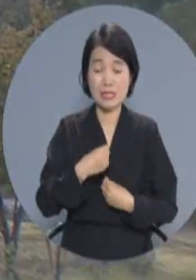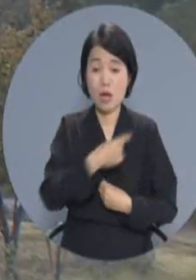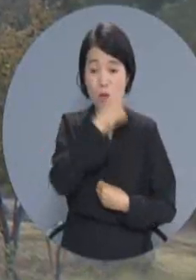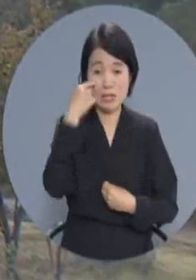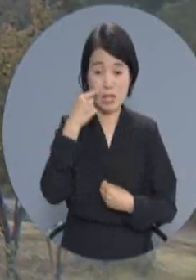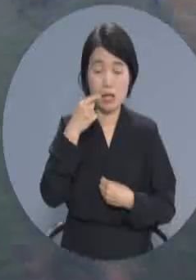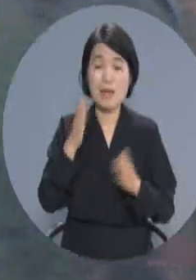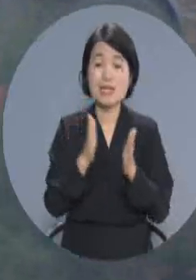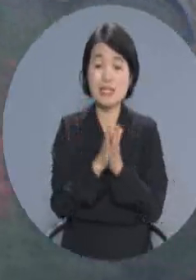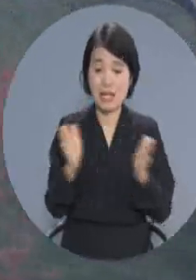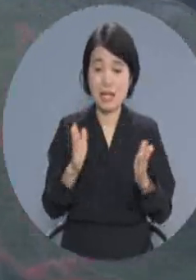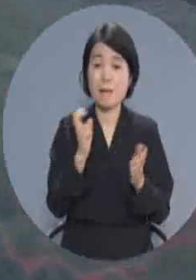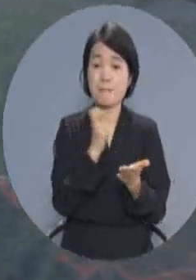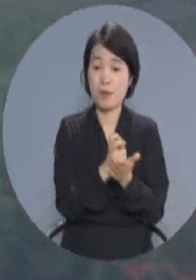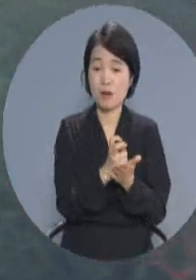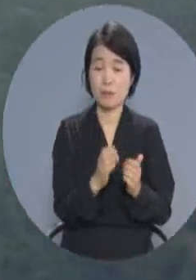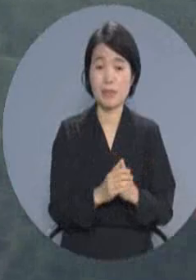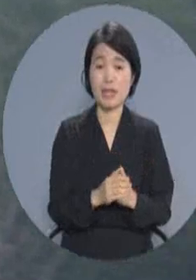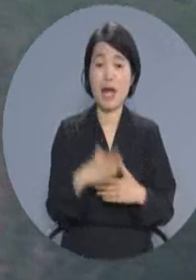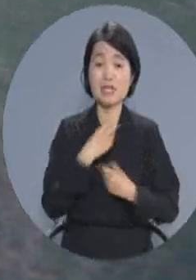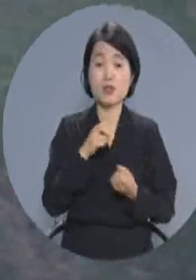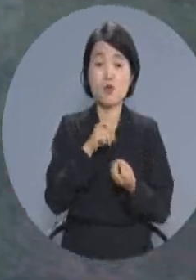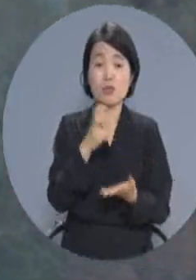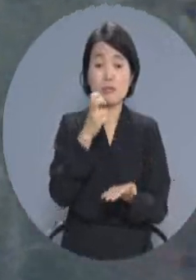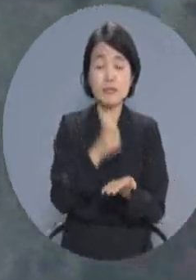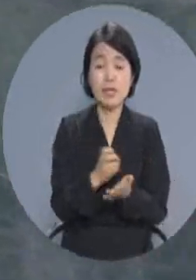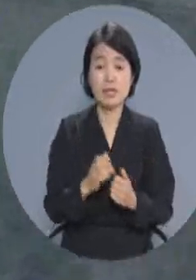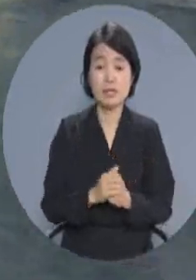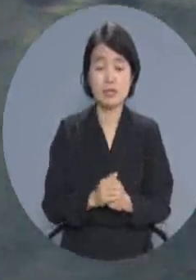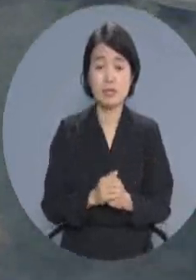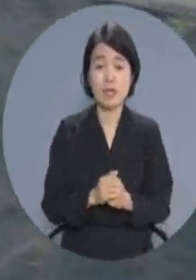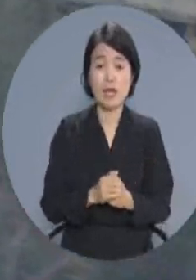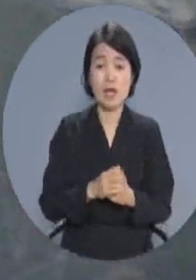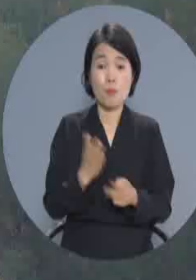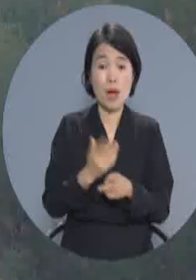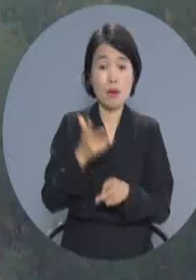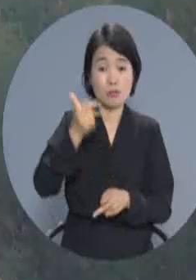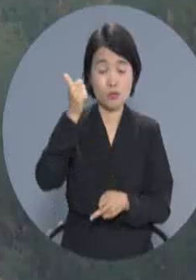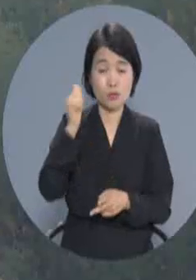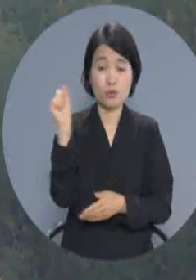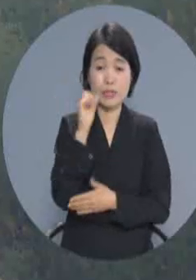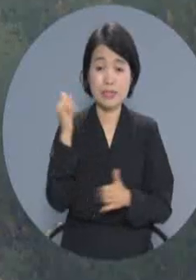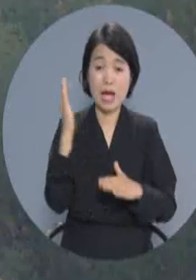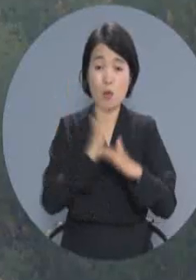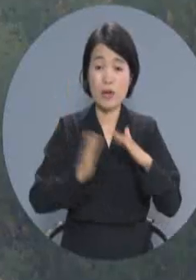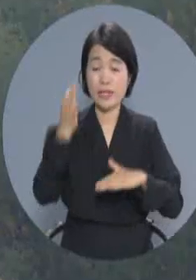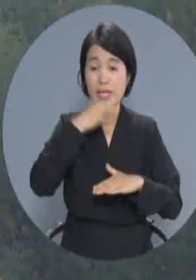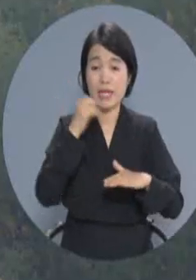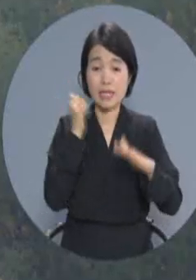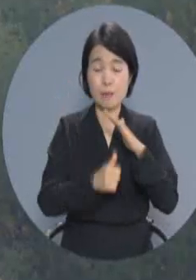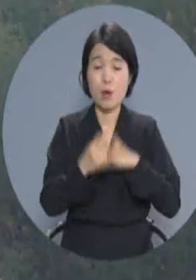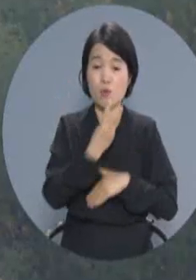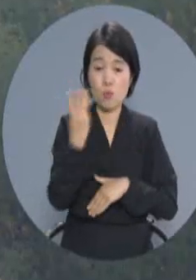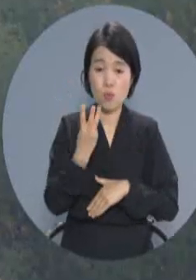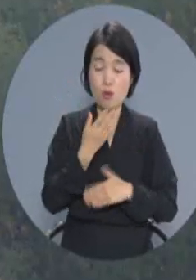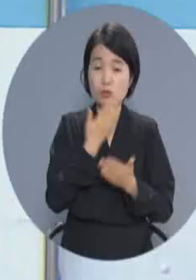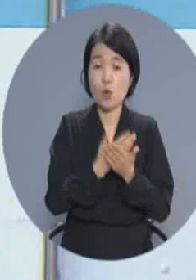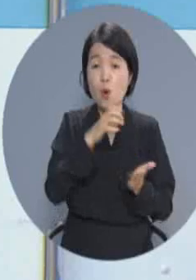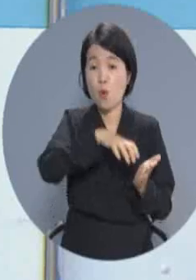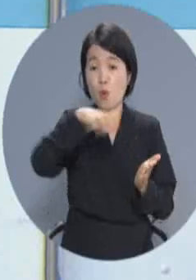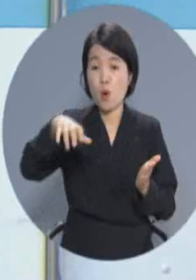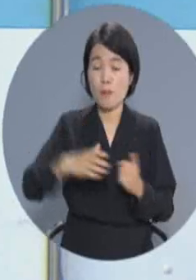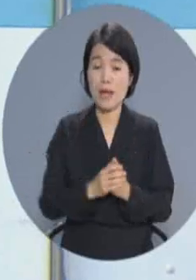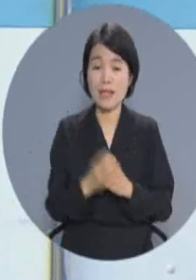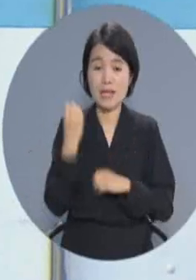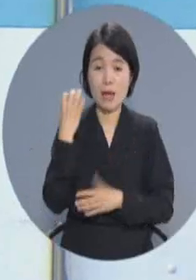확보하자며 도입됐습니다. 안전 운임제는 화주와 화물차 기사, 공익대표 등 주체가 주요 구간마다